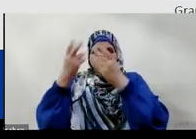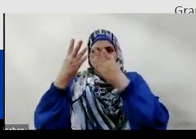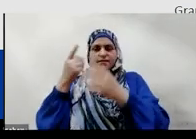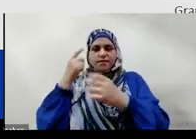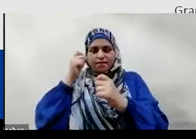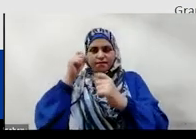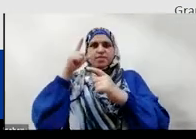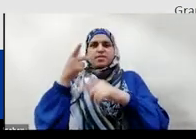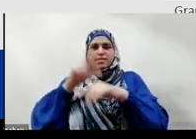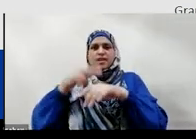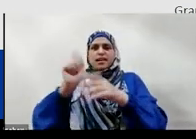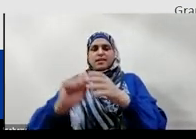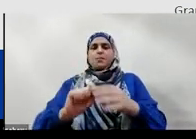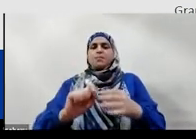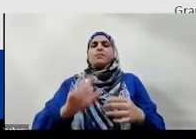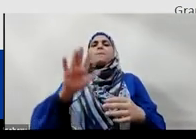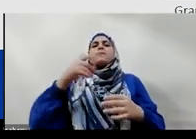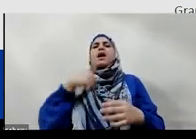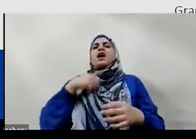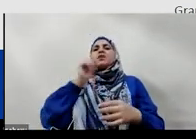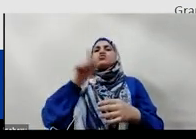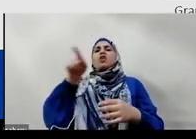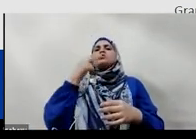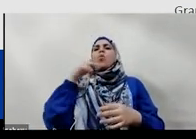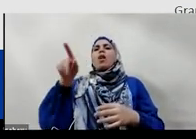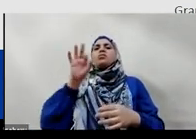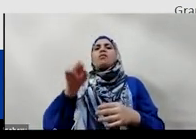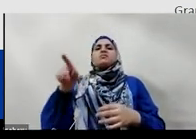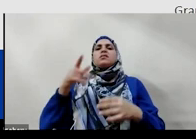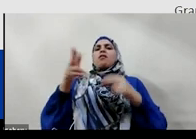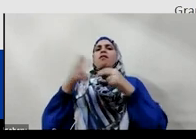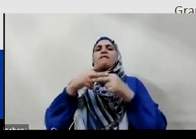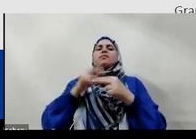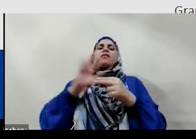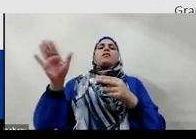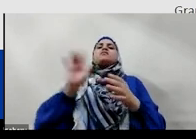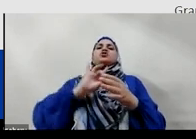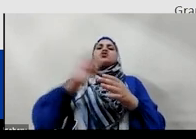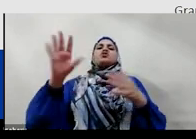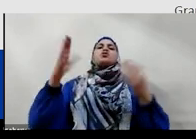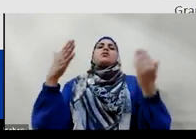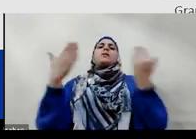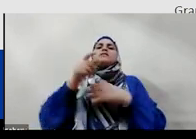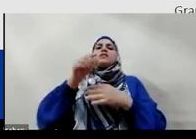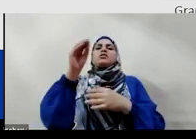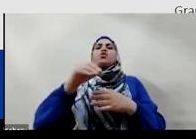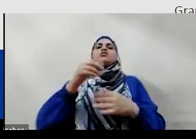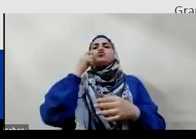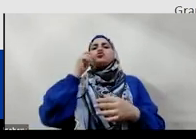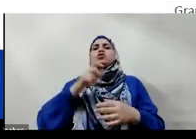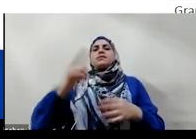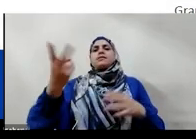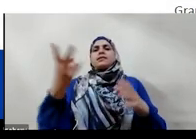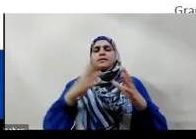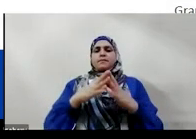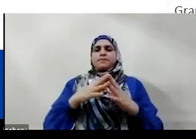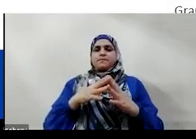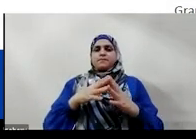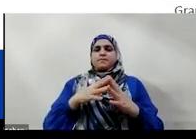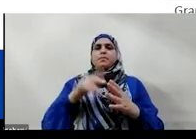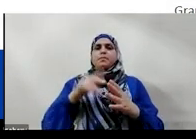استبدل الريكومندر ده بشخص تاني، ممكن ادوس اكسكلود واستبدل الريكومندر ده بحد تاني. في كل